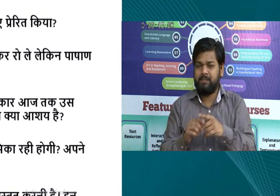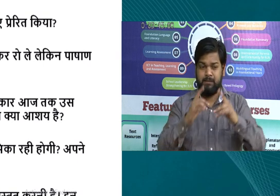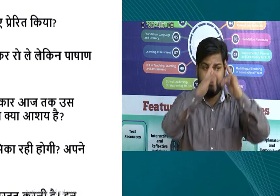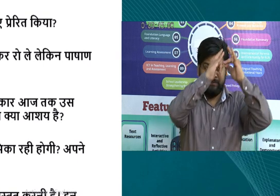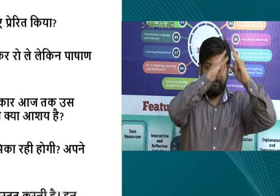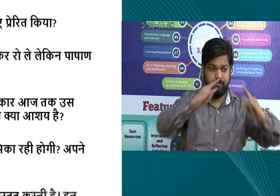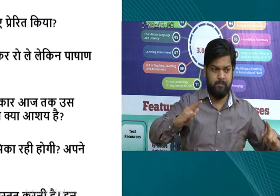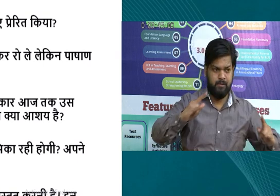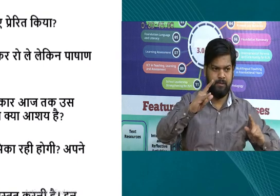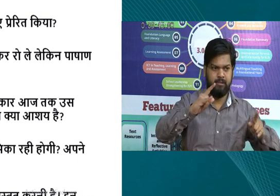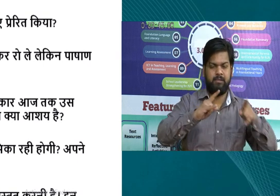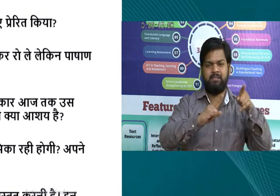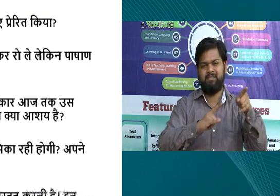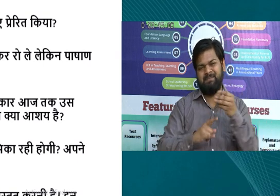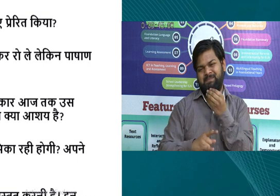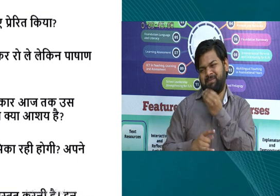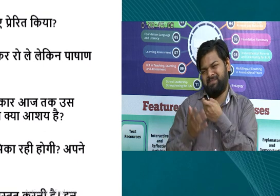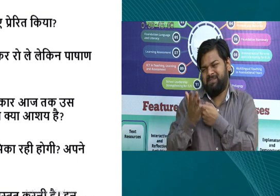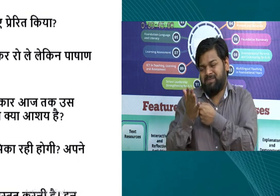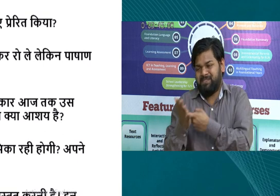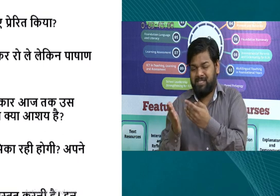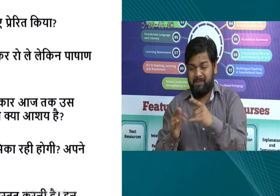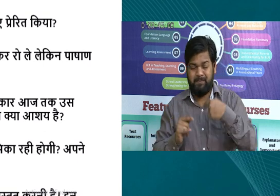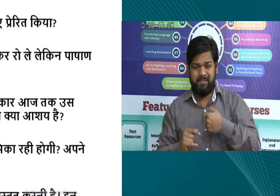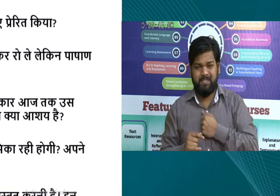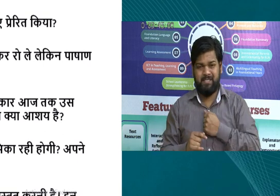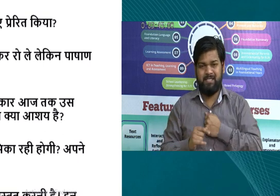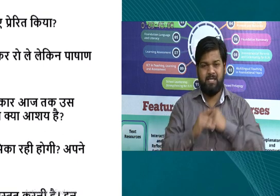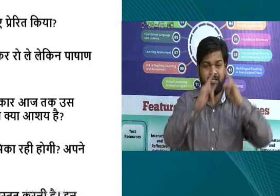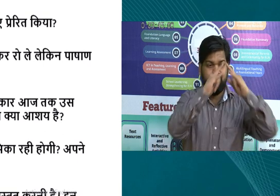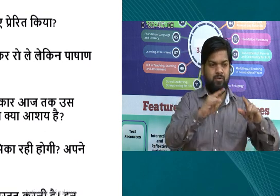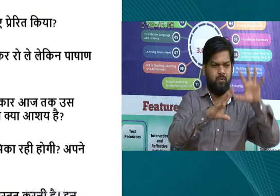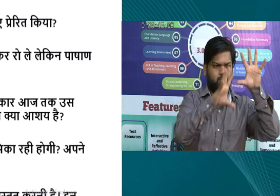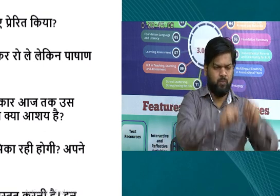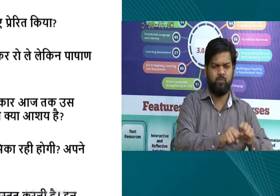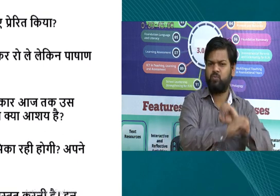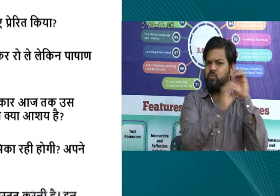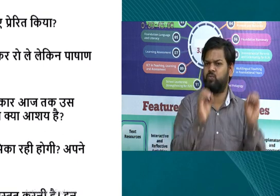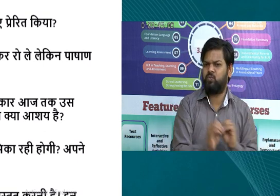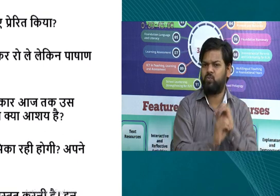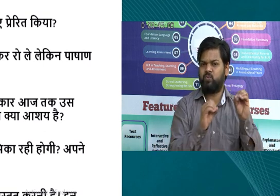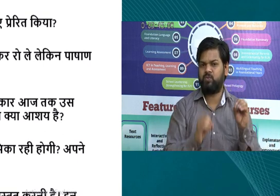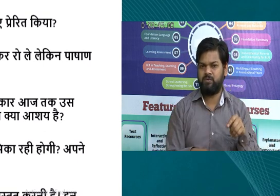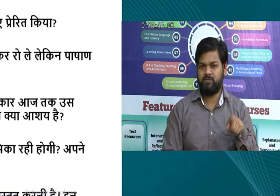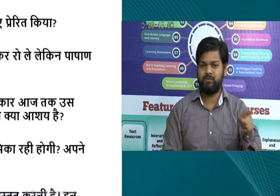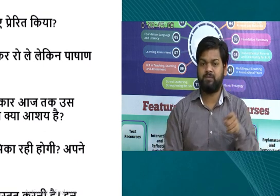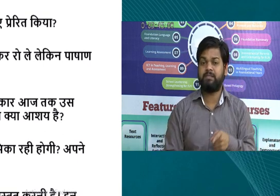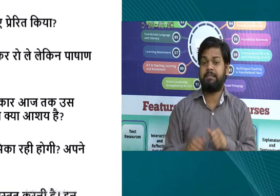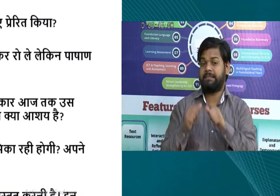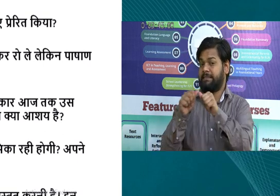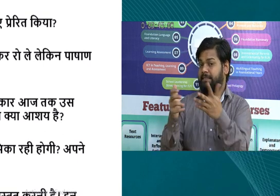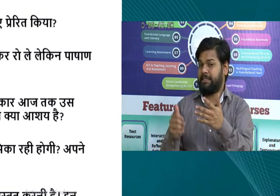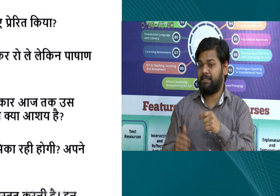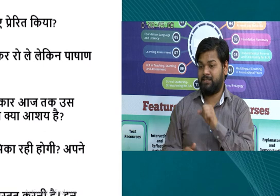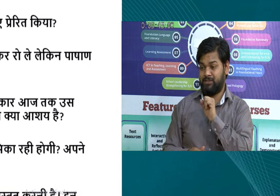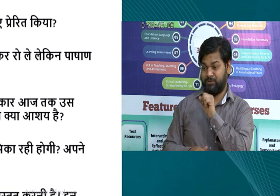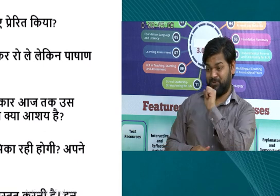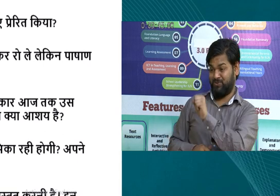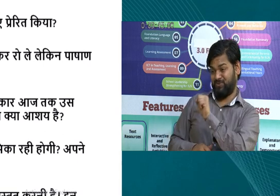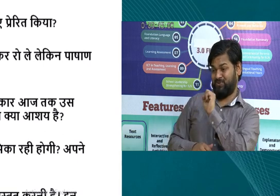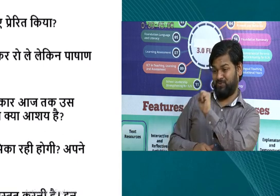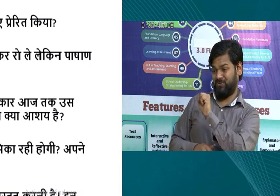तो वो जो है उनको उनकी बेटी का वास्ता वास्ता देती है की वह मेरी सहेली थी ताकि वह